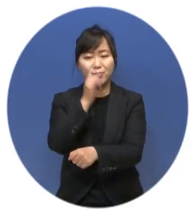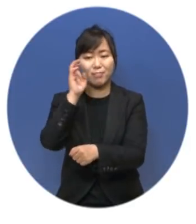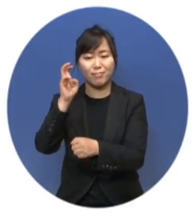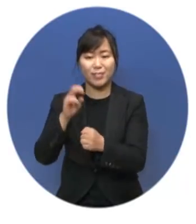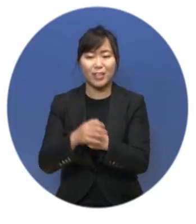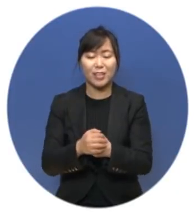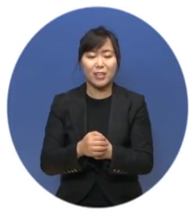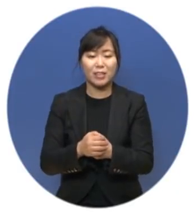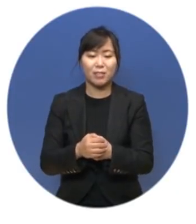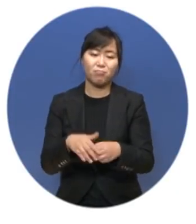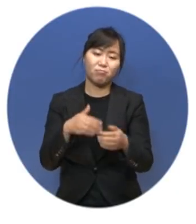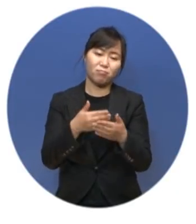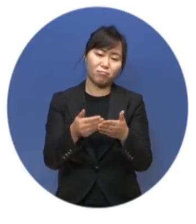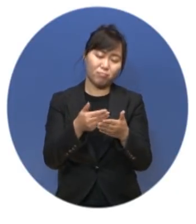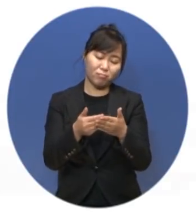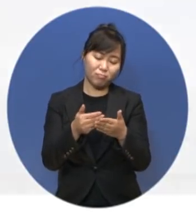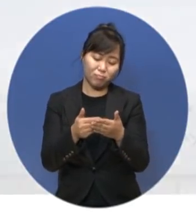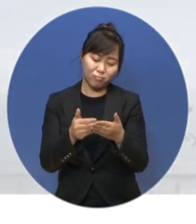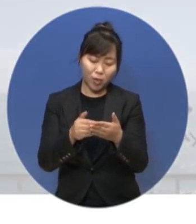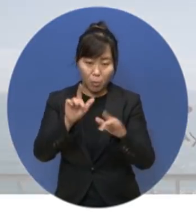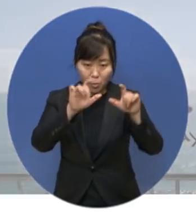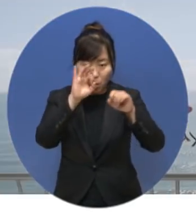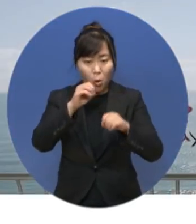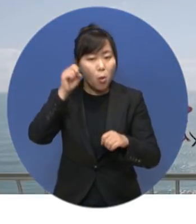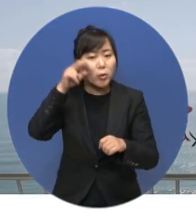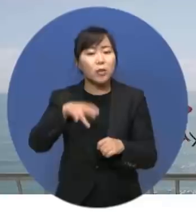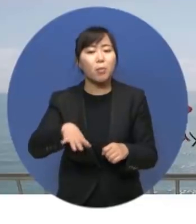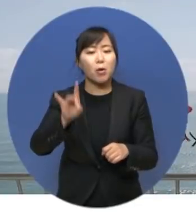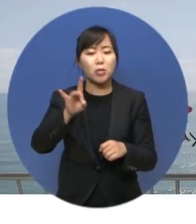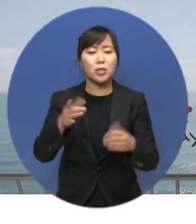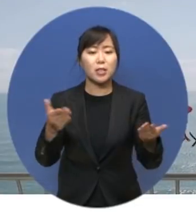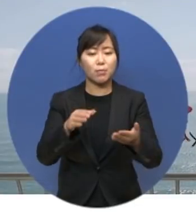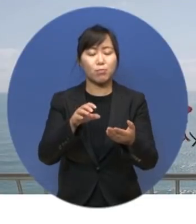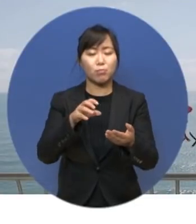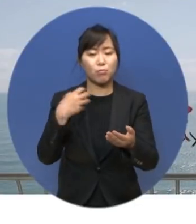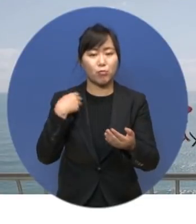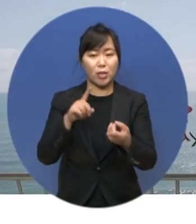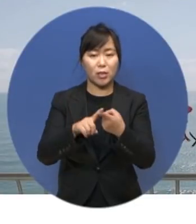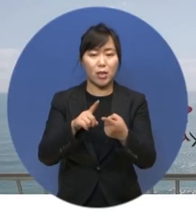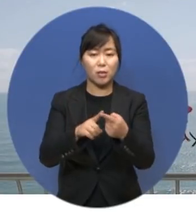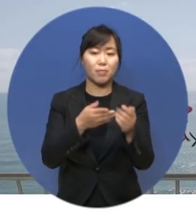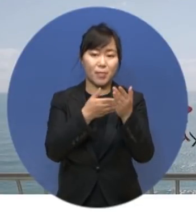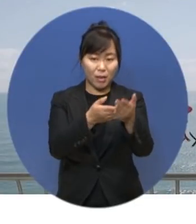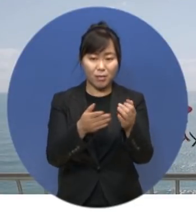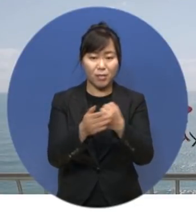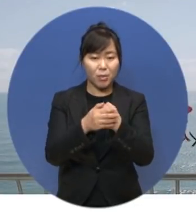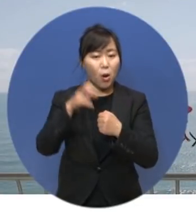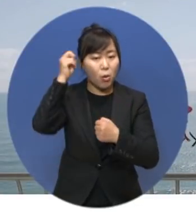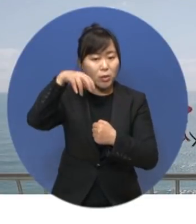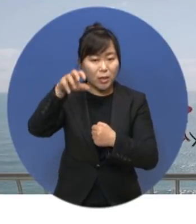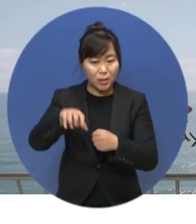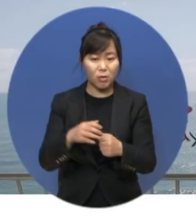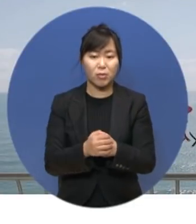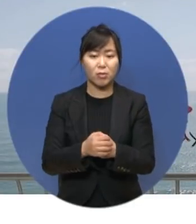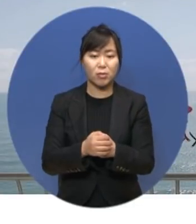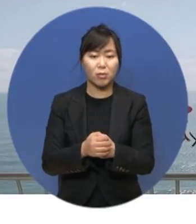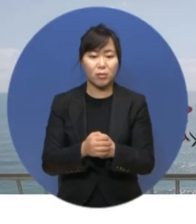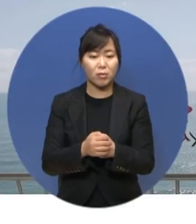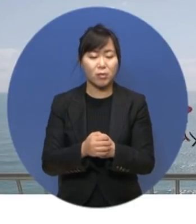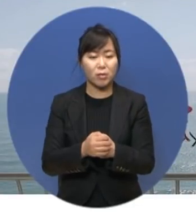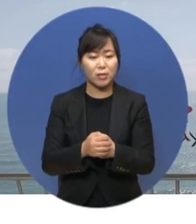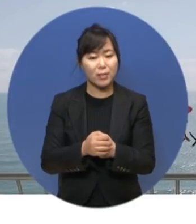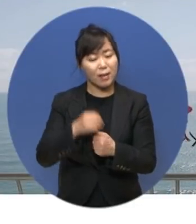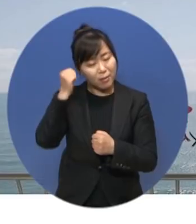그래서 이제 끄적끄적 하시는 모습을 보고 호텔에서 먼저 직무를 좀 제안을 해주셨어요. 그래서 호텔에서 그 투숙